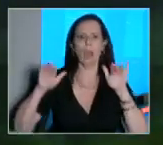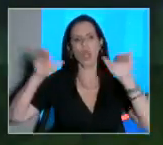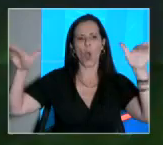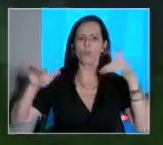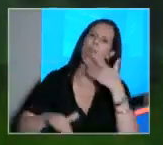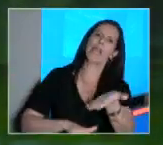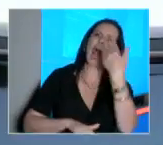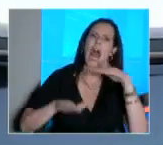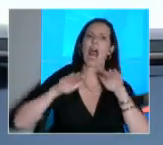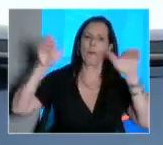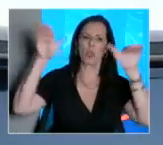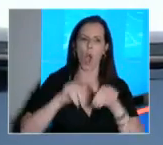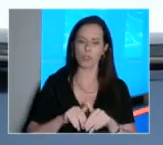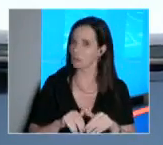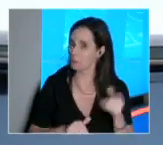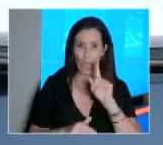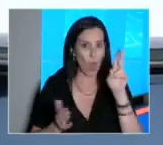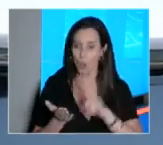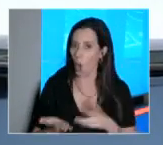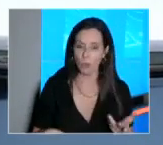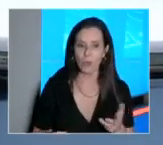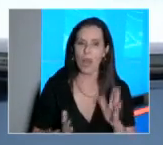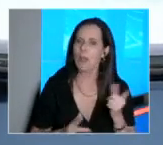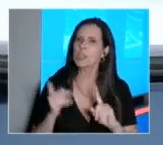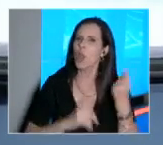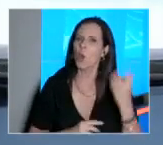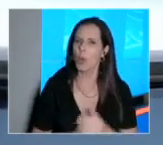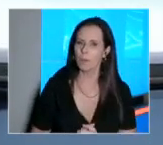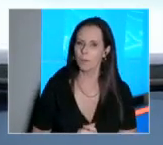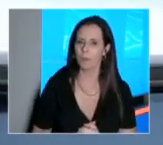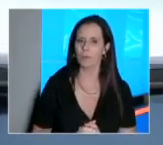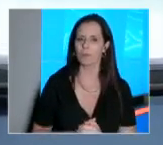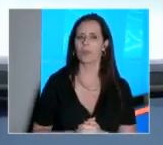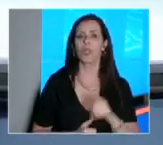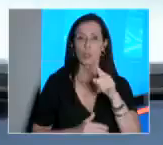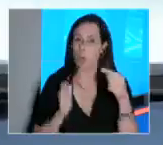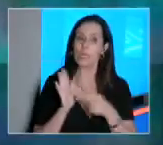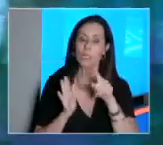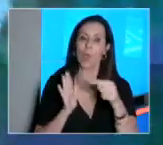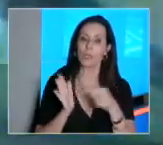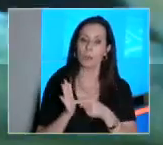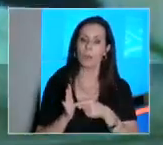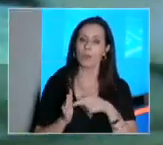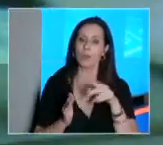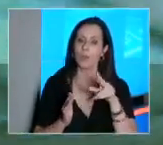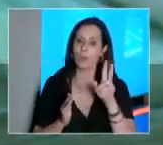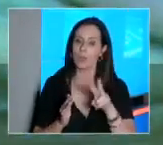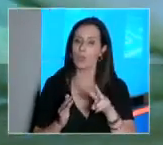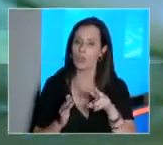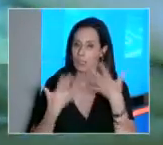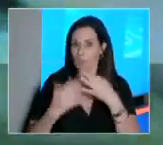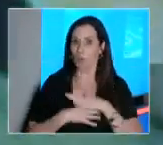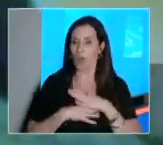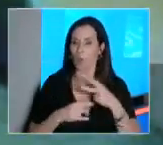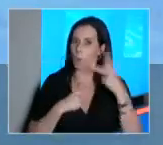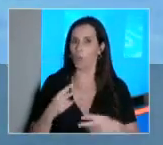מטוסים, אמרה, יאללה, בואו, תעלו. וזה לא נכון. למה זה לא קורה? זה הסיבה, אני חושב, שיש מיזם סיפור על